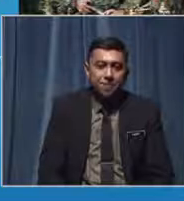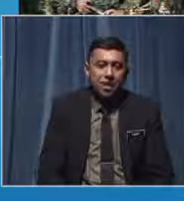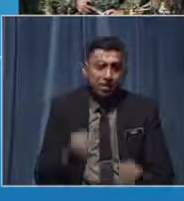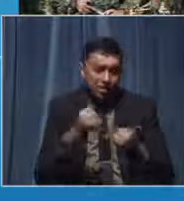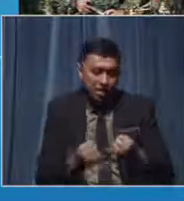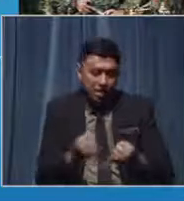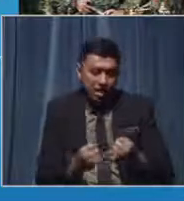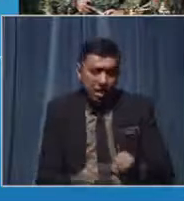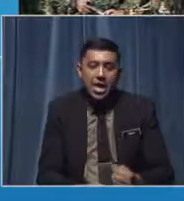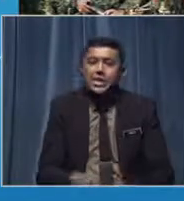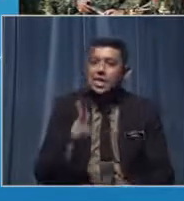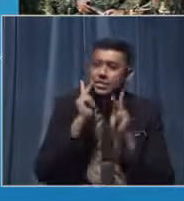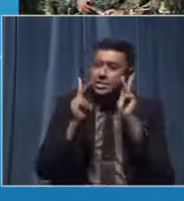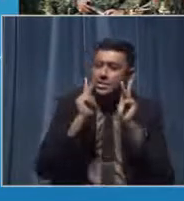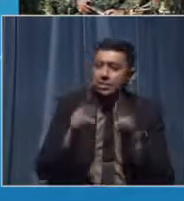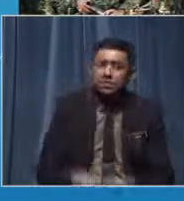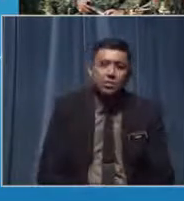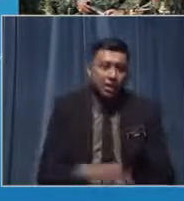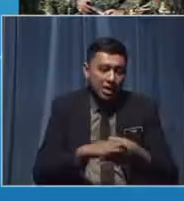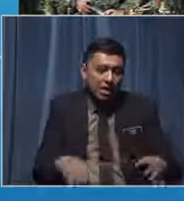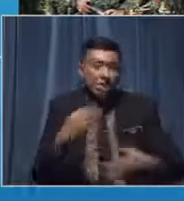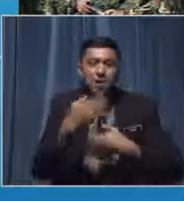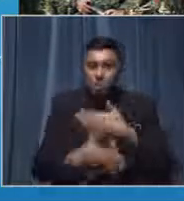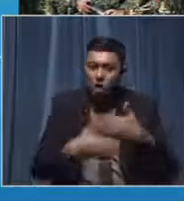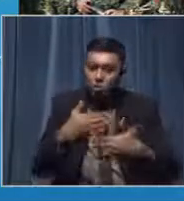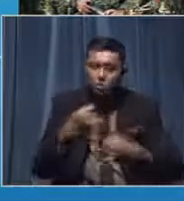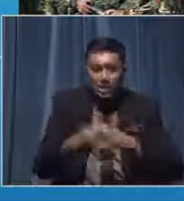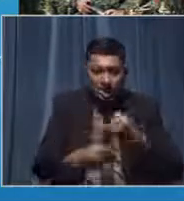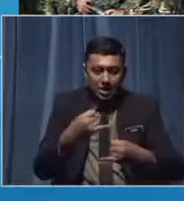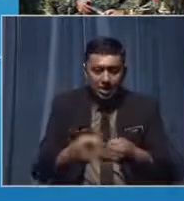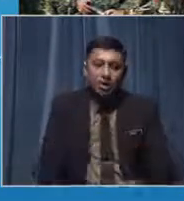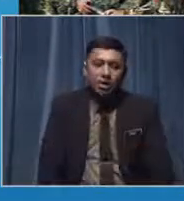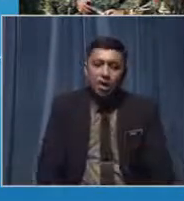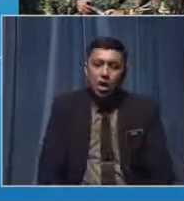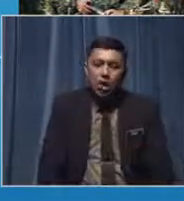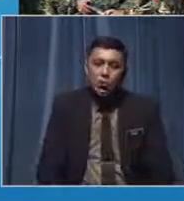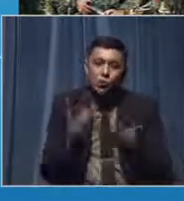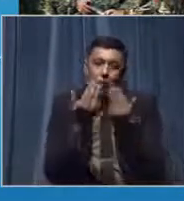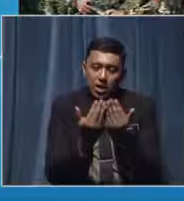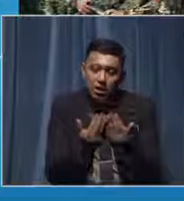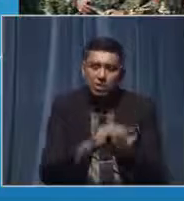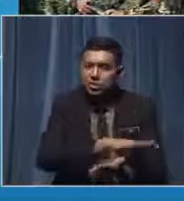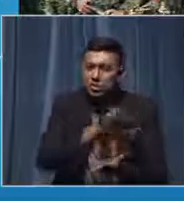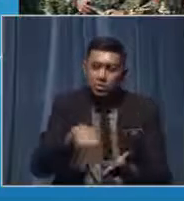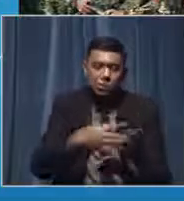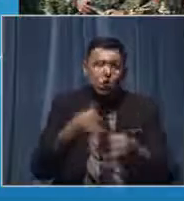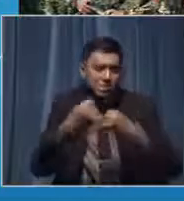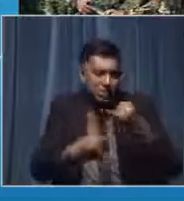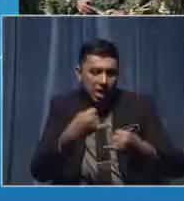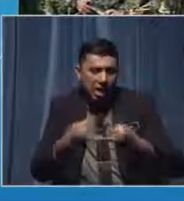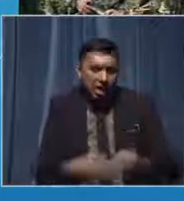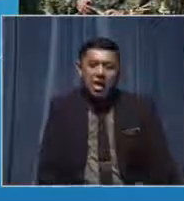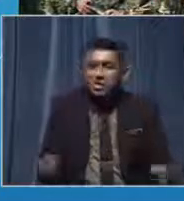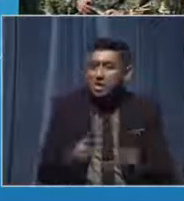Akhir bicara, selamat maju jaya. Cikgu doakan agar semua berjaya